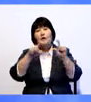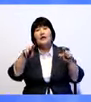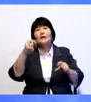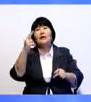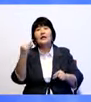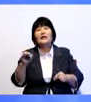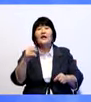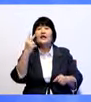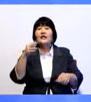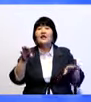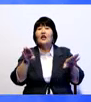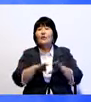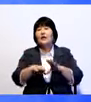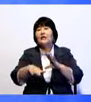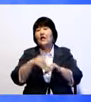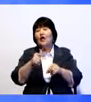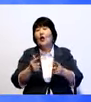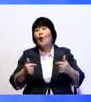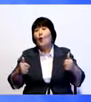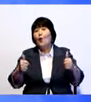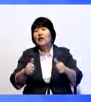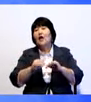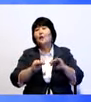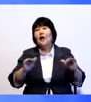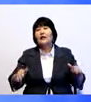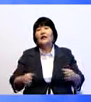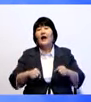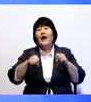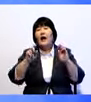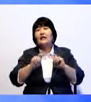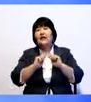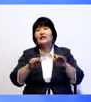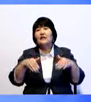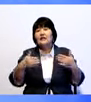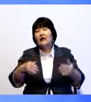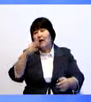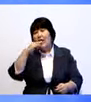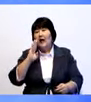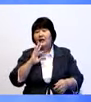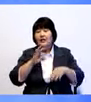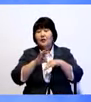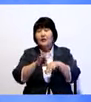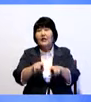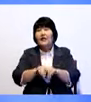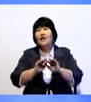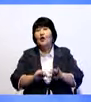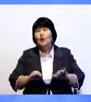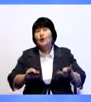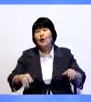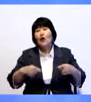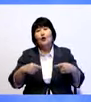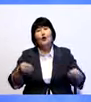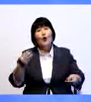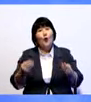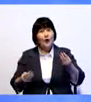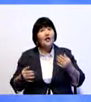мектеп-лицейіндегі 2 бірдей сайлау учаскесінде балаларға арнайы сыйлықтар табысталып, ата-анасымен бірге келген бүлдіршіндермен түрлі